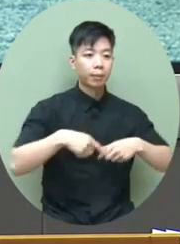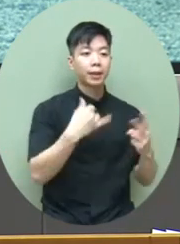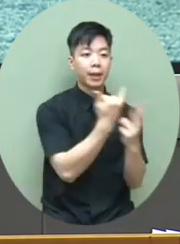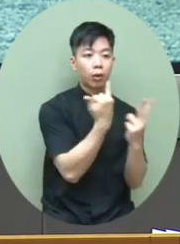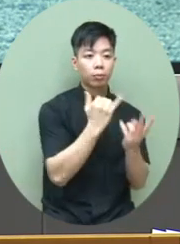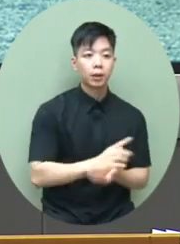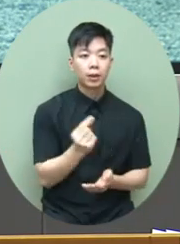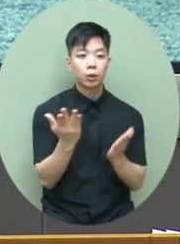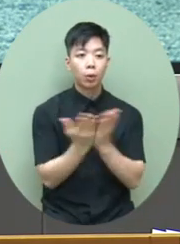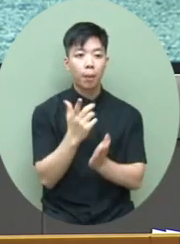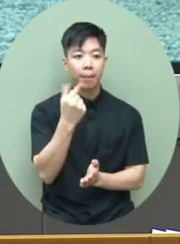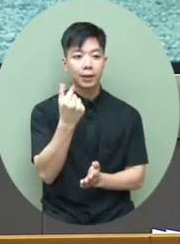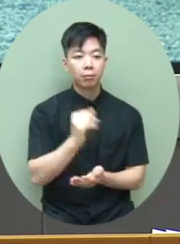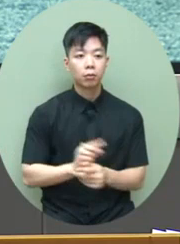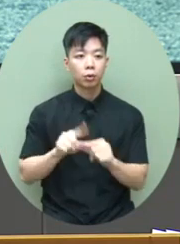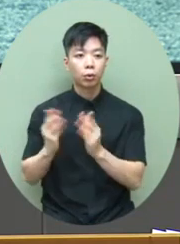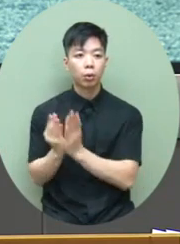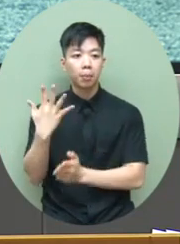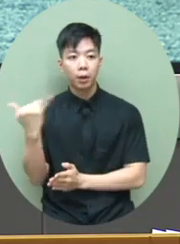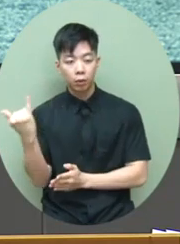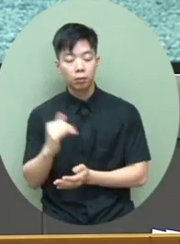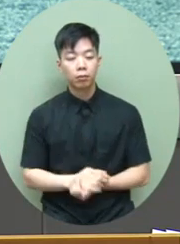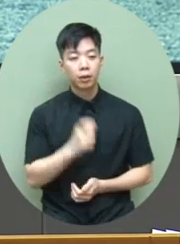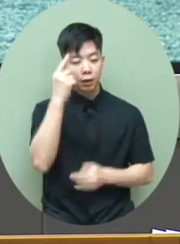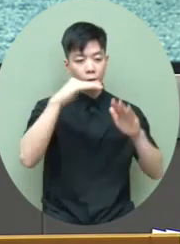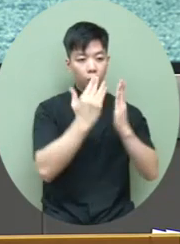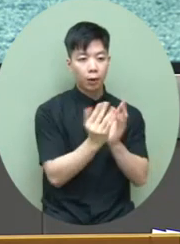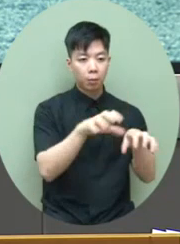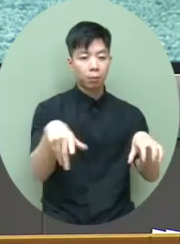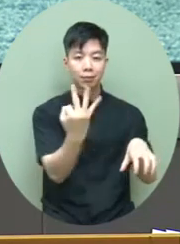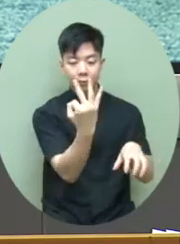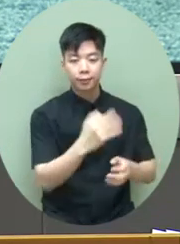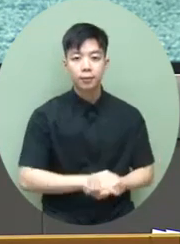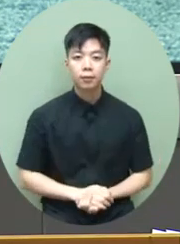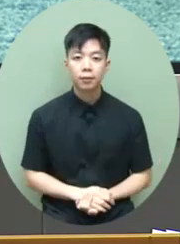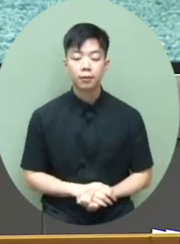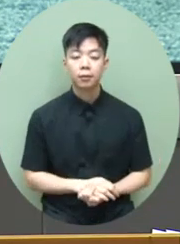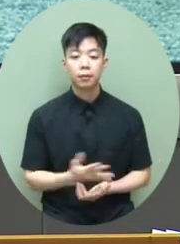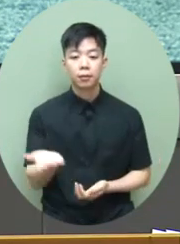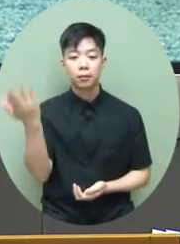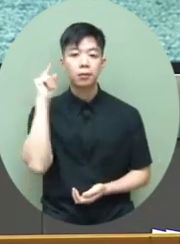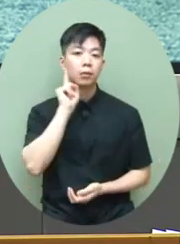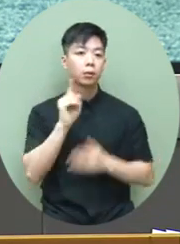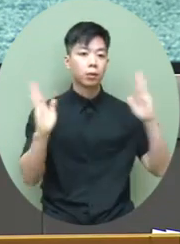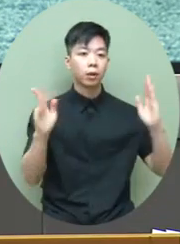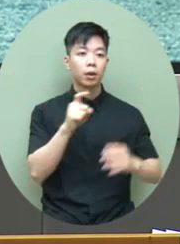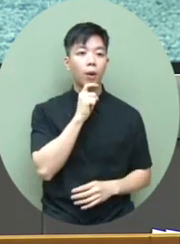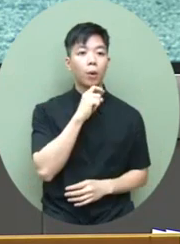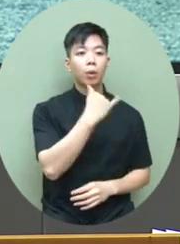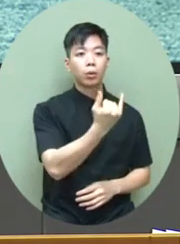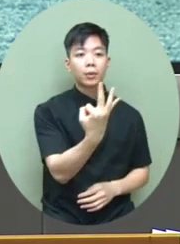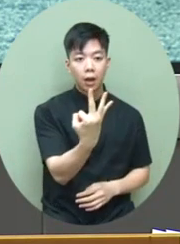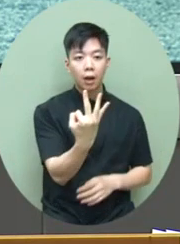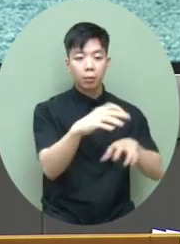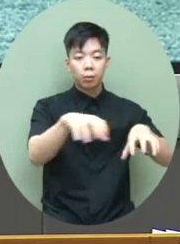80間小學啦，56間中學同埋3間特殊學校嘅。 咁喺過去七日咧，就有63間學校